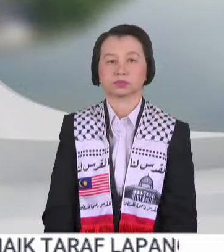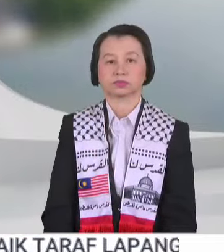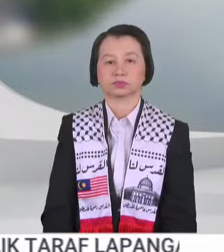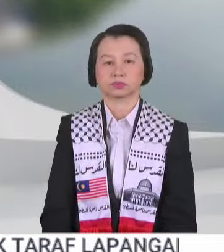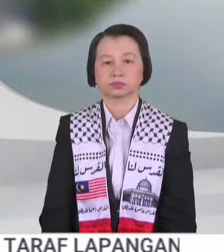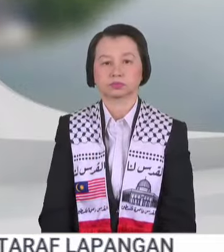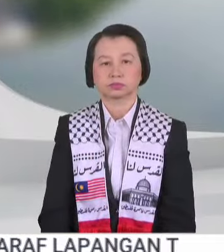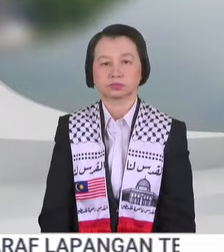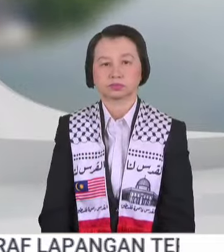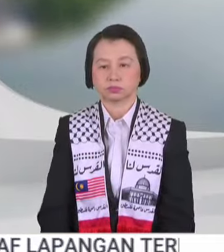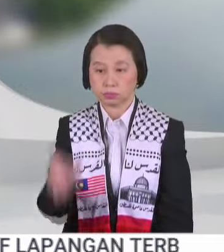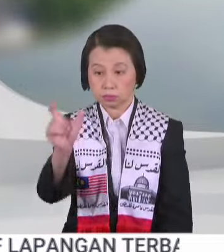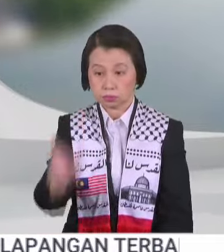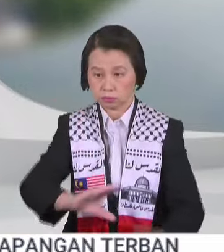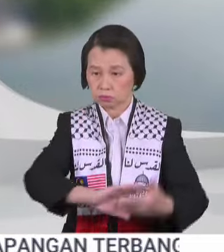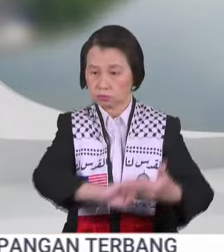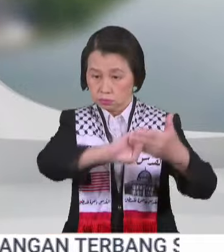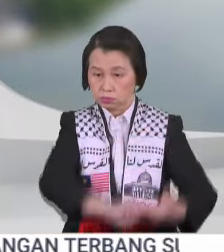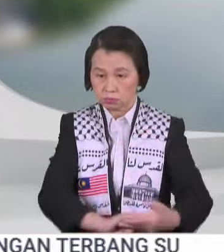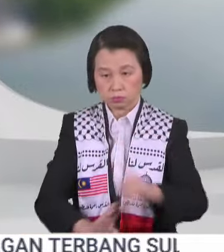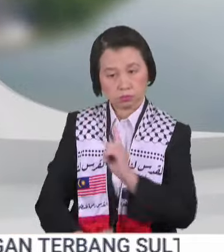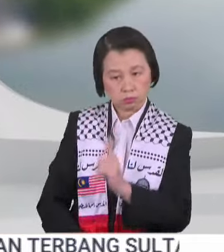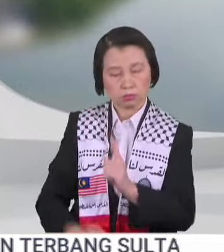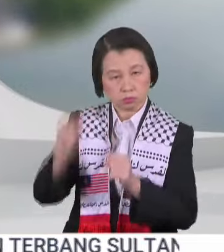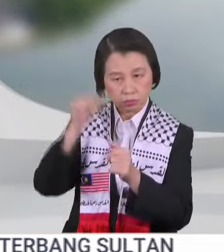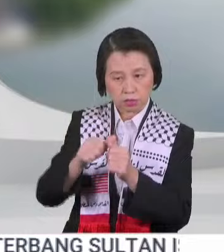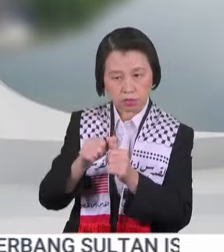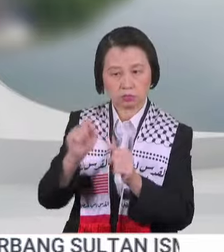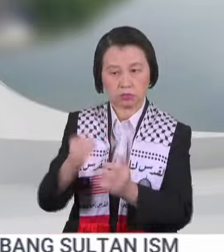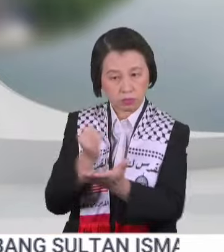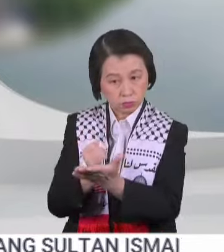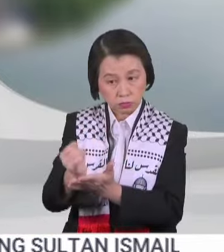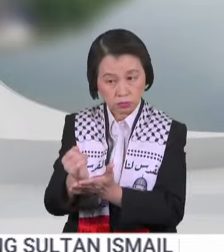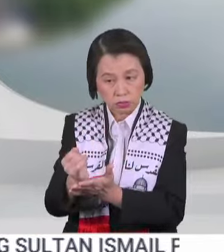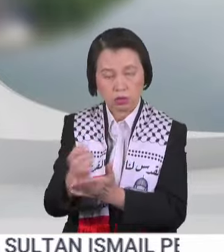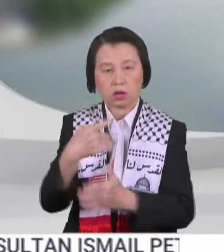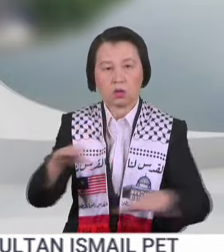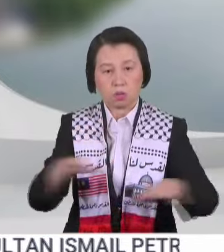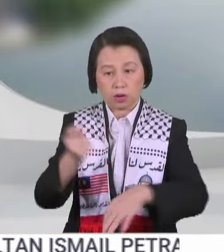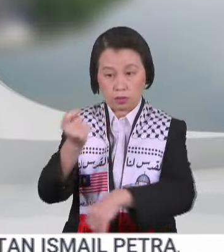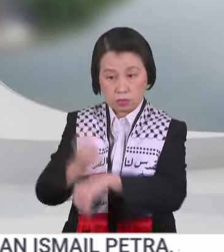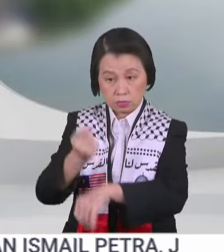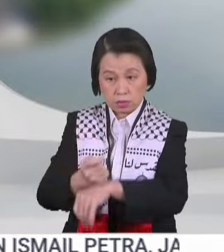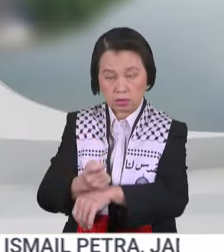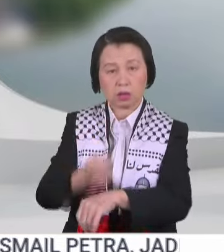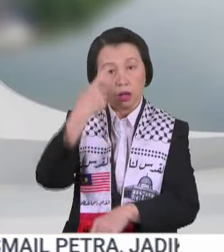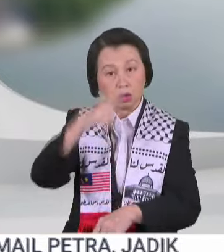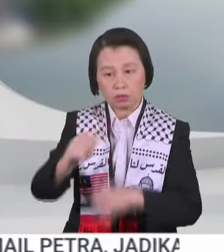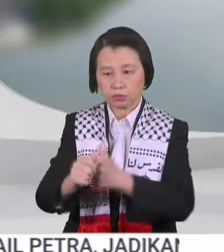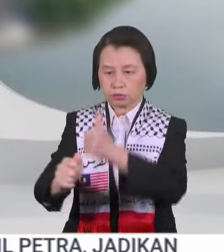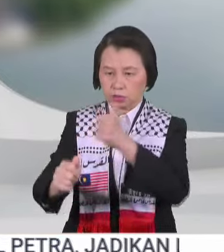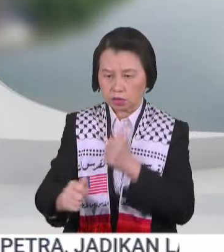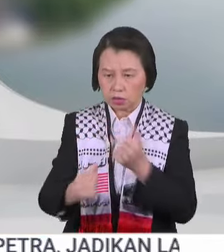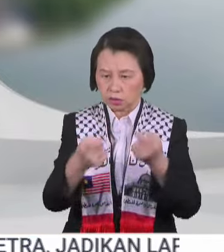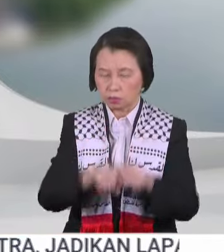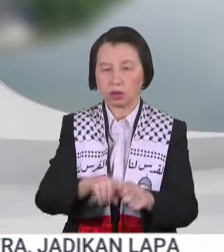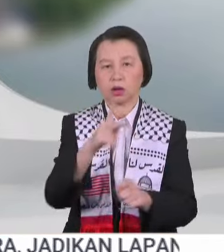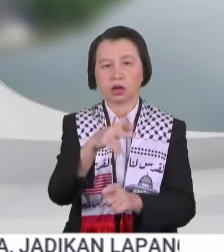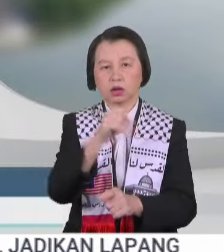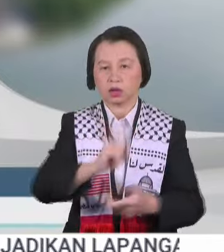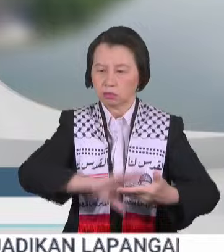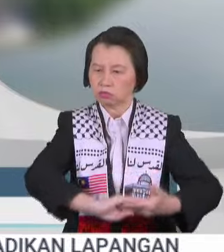Juru nikah diingatkan agar sentiasa berintegriti semasa menjalankan tugas. Ia bagi mengelak berlakunya